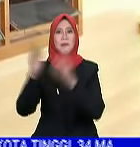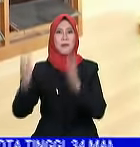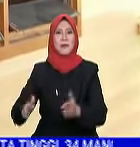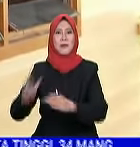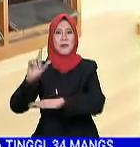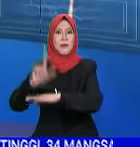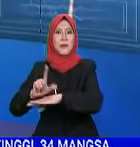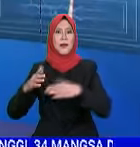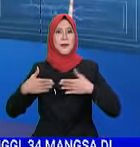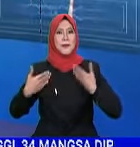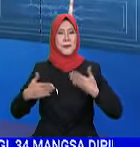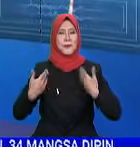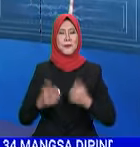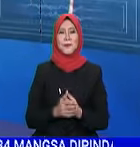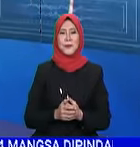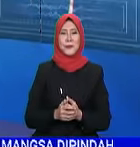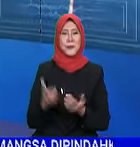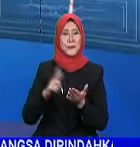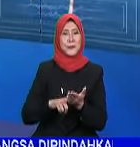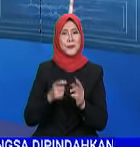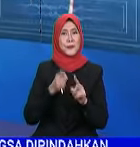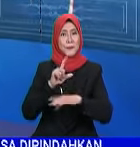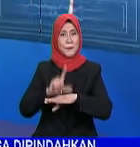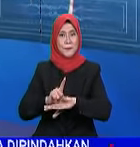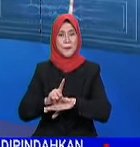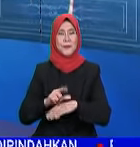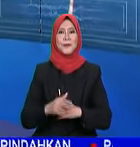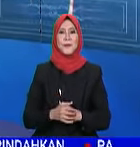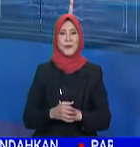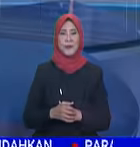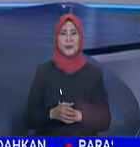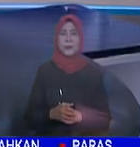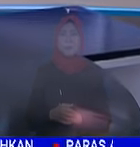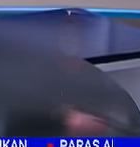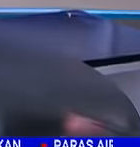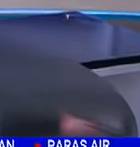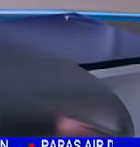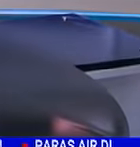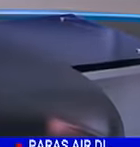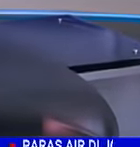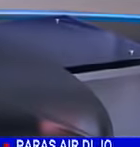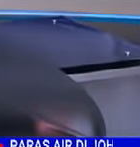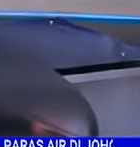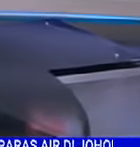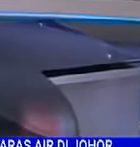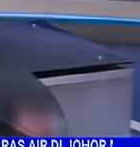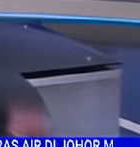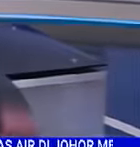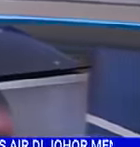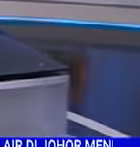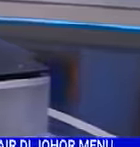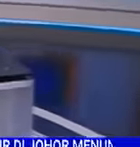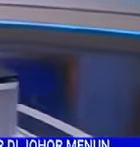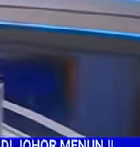ini sejahtera. Sekian paparan berita dari Labuan, Pulau Mutiara Laut, China Selatan. Kembali ke Angga Sapuri.